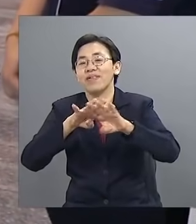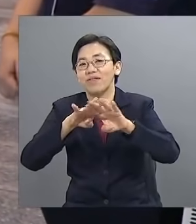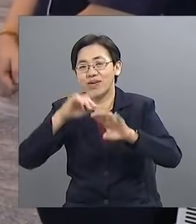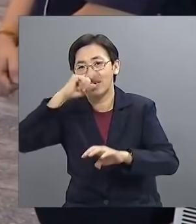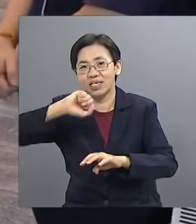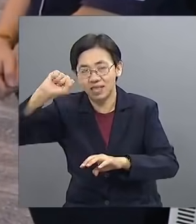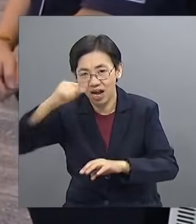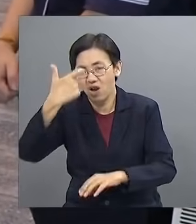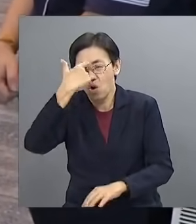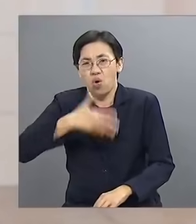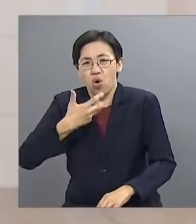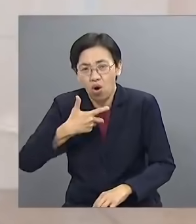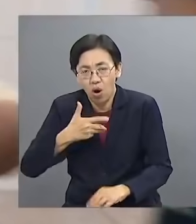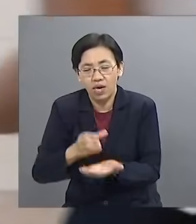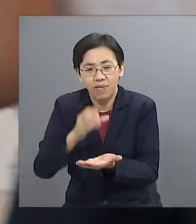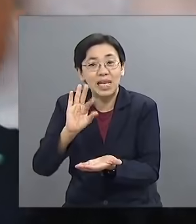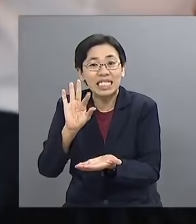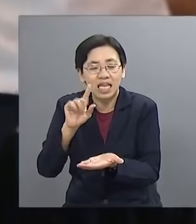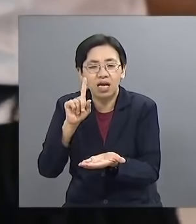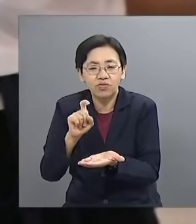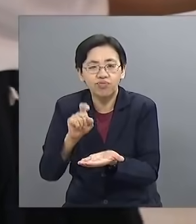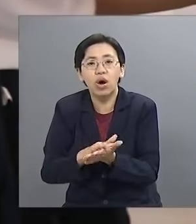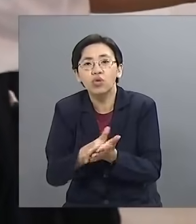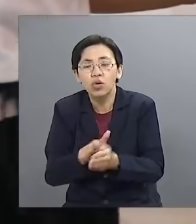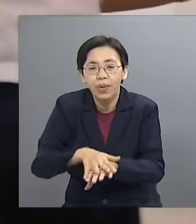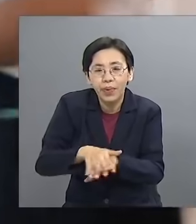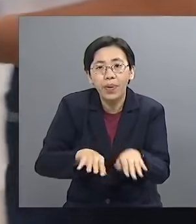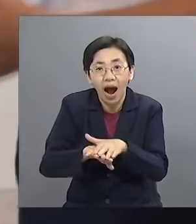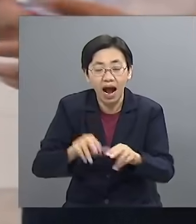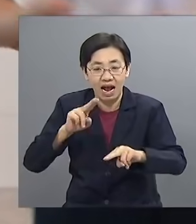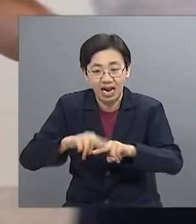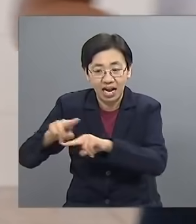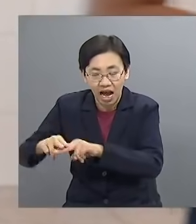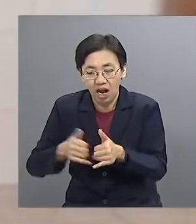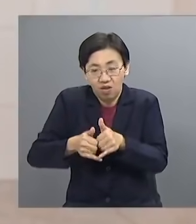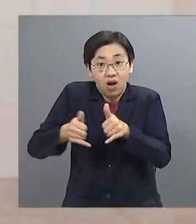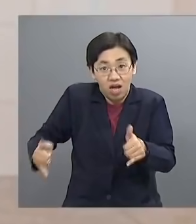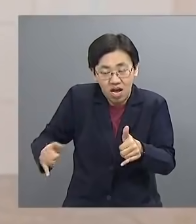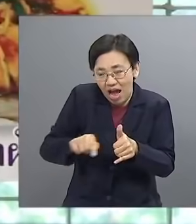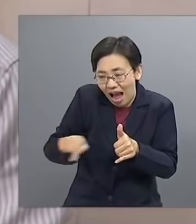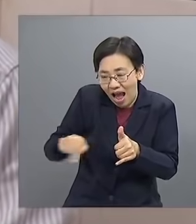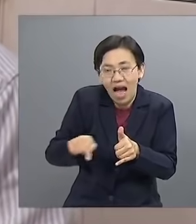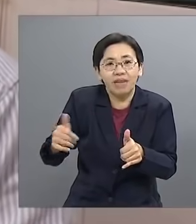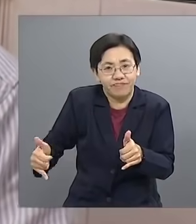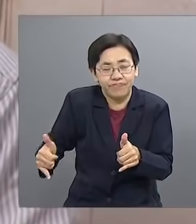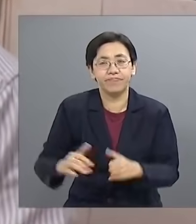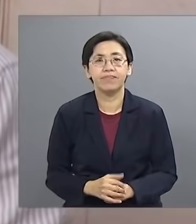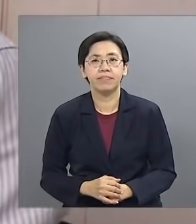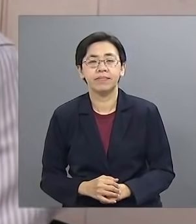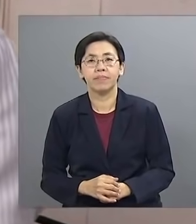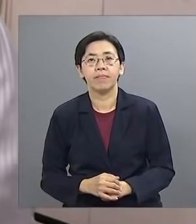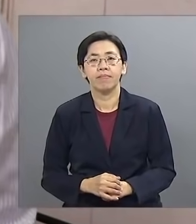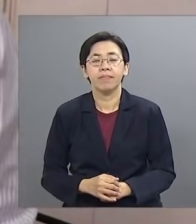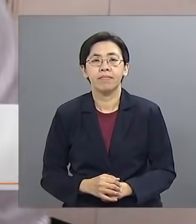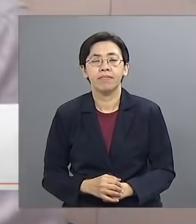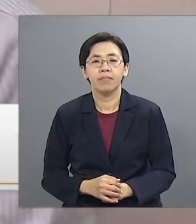างมือด้วยเจลแอลกอฮอล์เว้นระยะห่างของโต๊ะนั่งรับประทานอาหารค่ะฟังเสียงผู้ประกอบการหน่อย ก็ร้านของเ